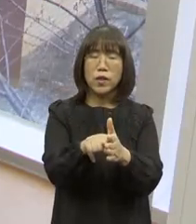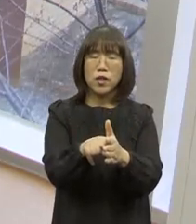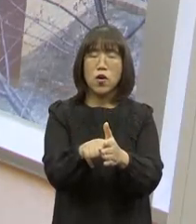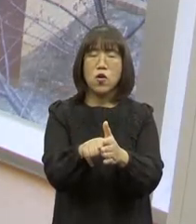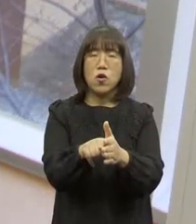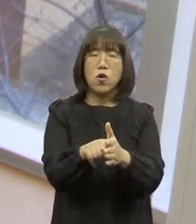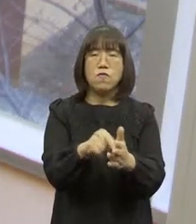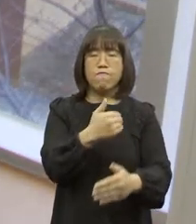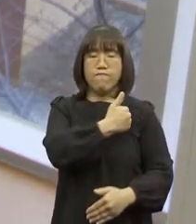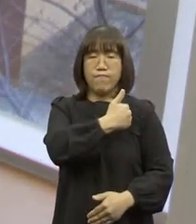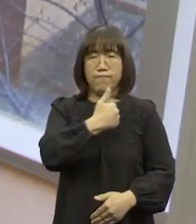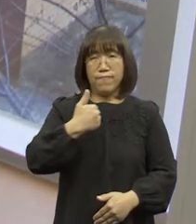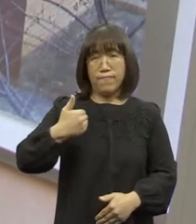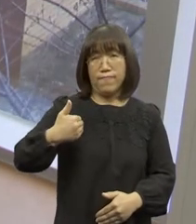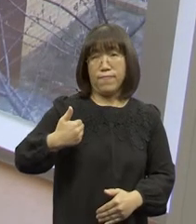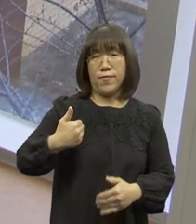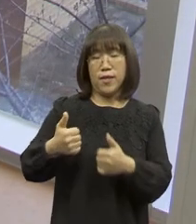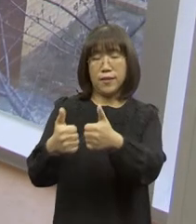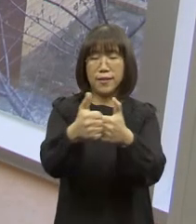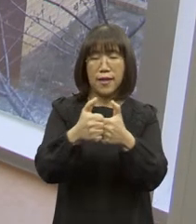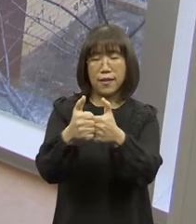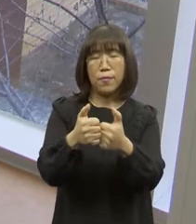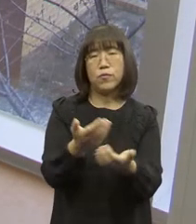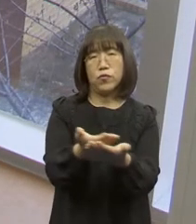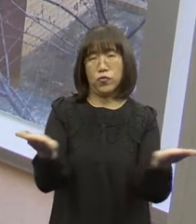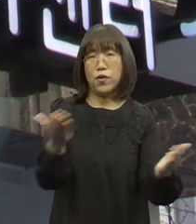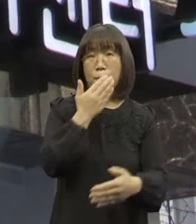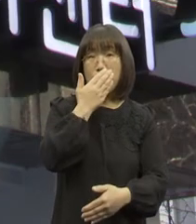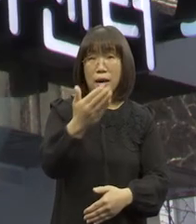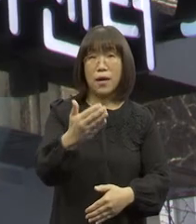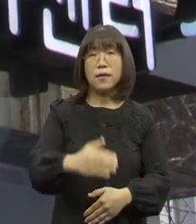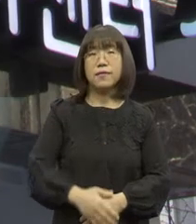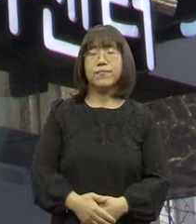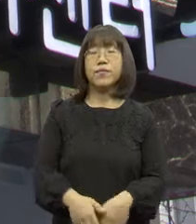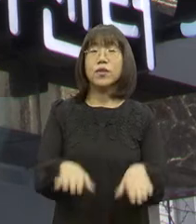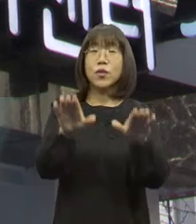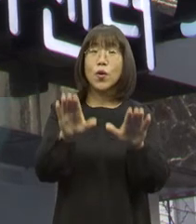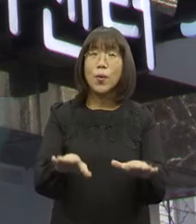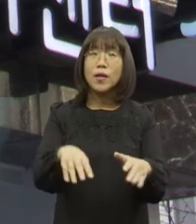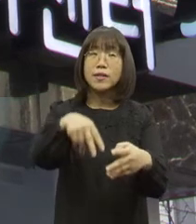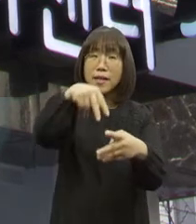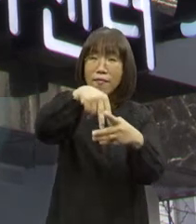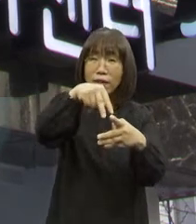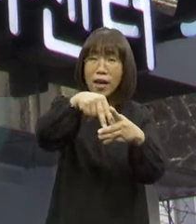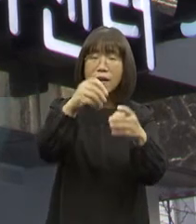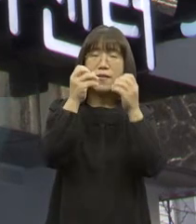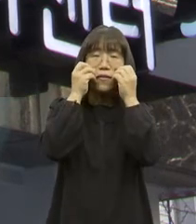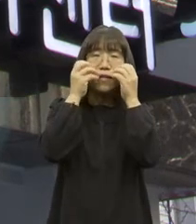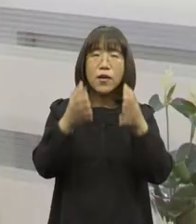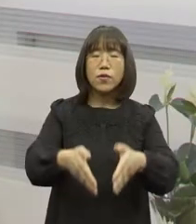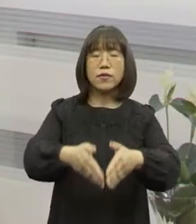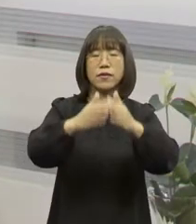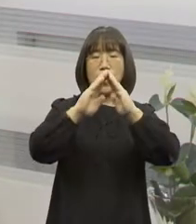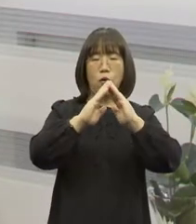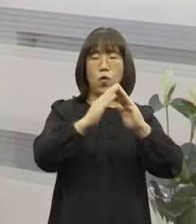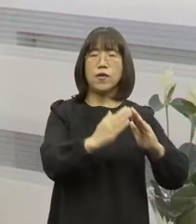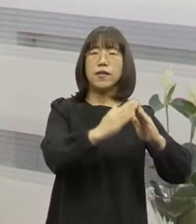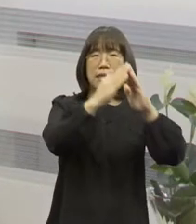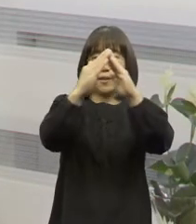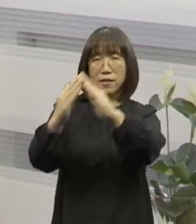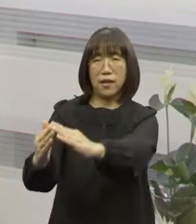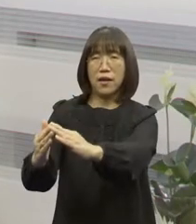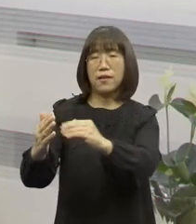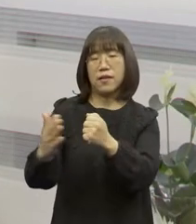필요한 전문적인 상담을 제공할 수 있는 여건을 갖추게 됐습니다 이번에 저희 센터가 신축